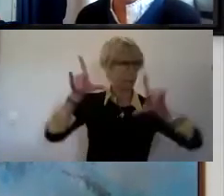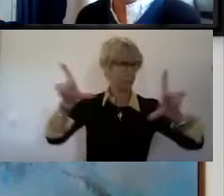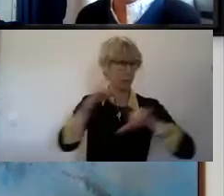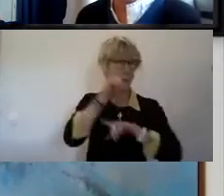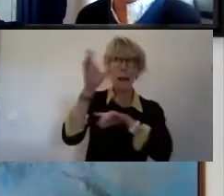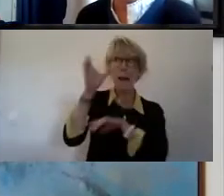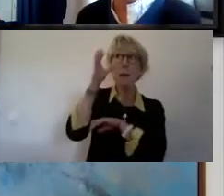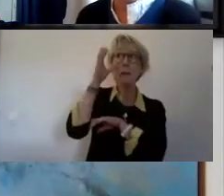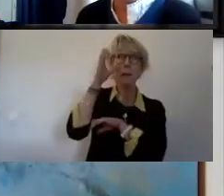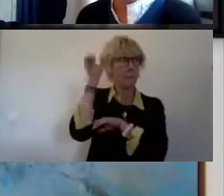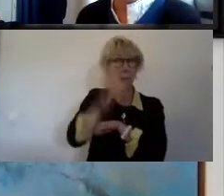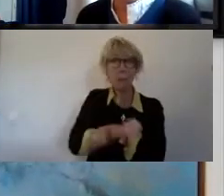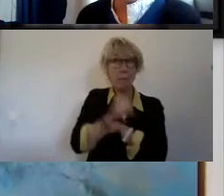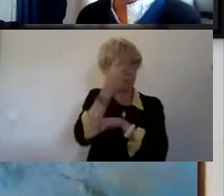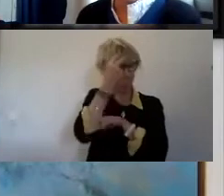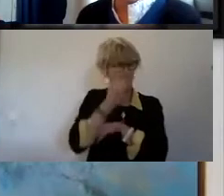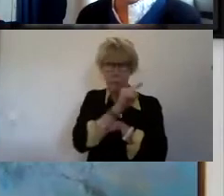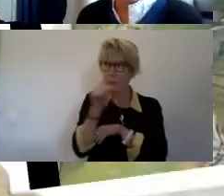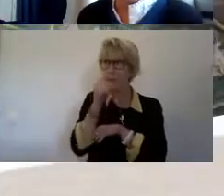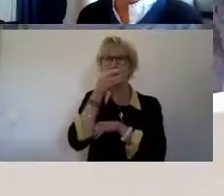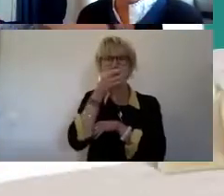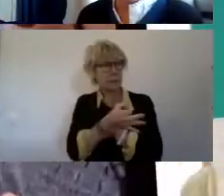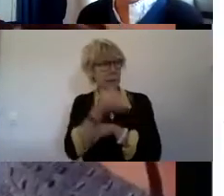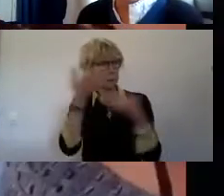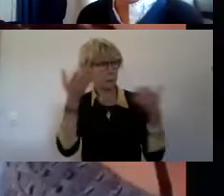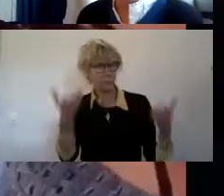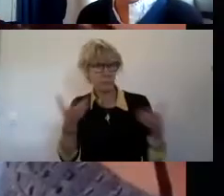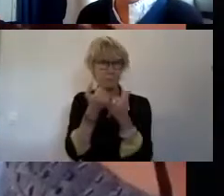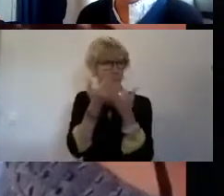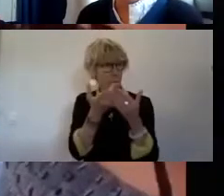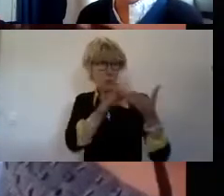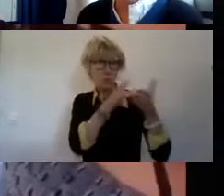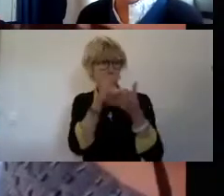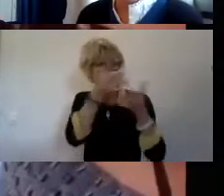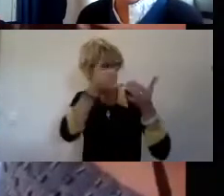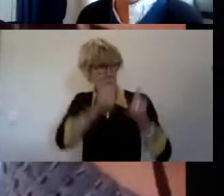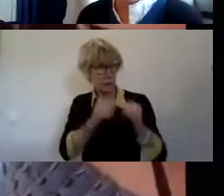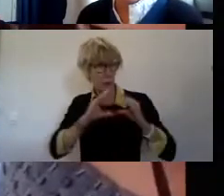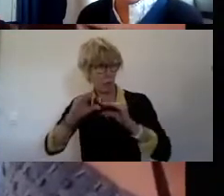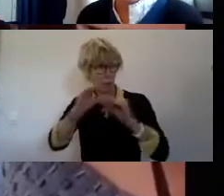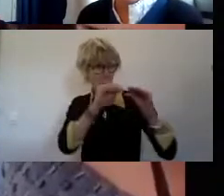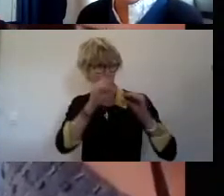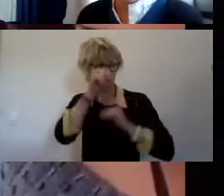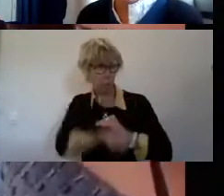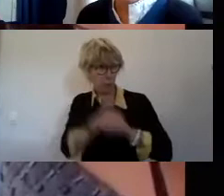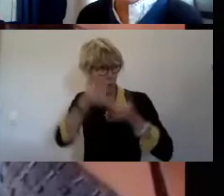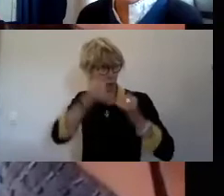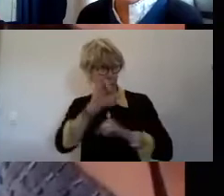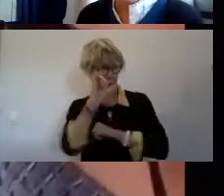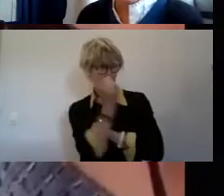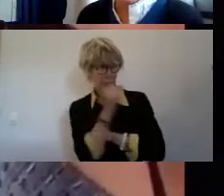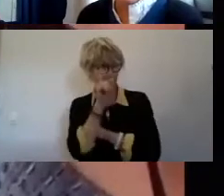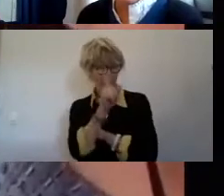Vous proposez déjà de bien vous installer confortablement sur votre chaise.